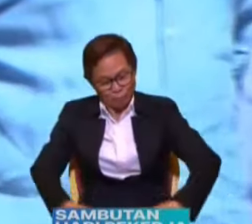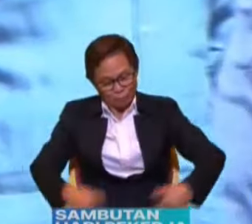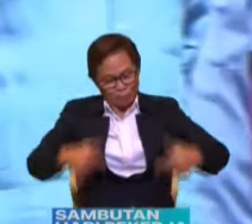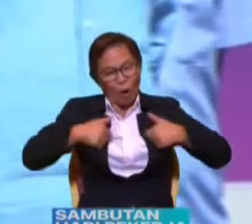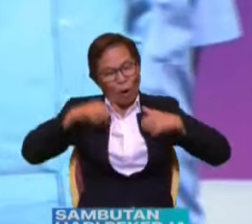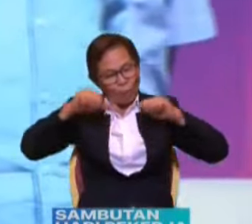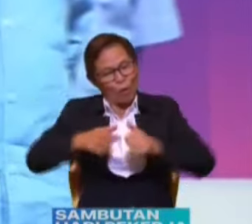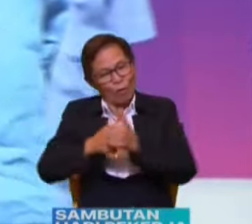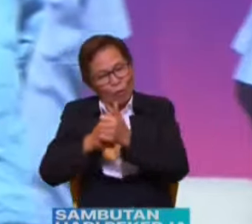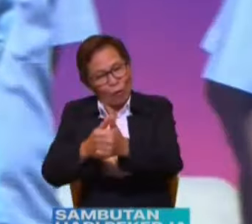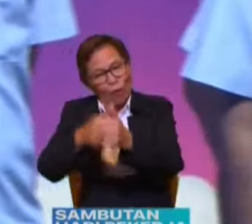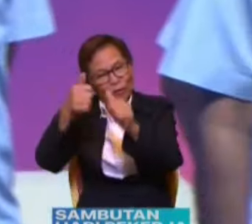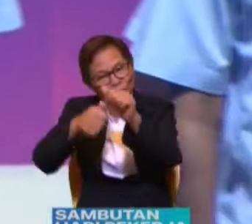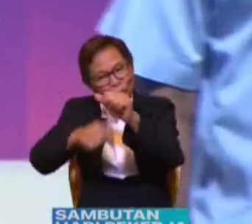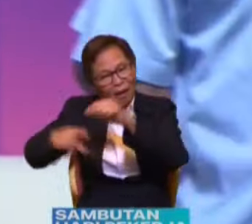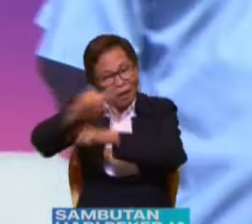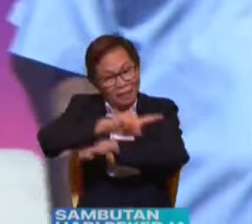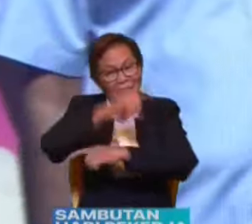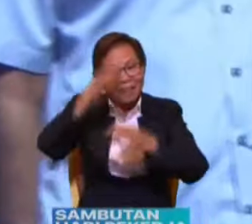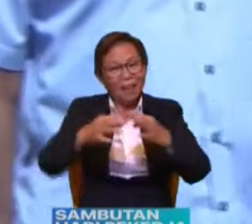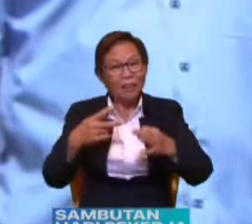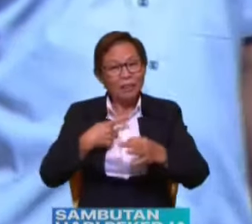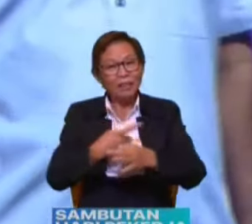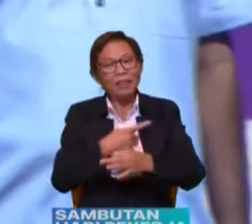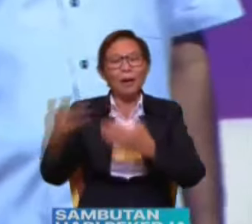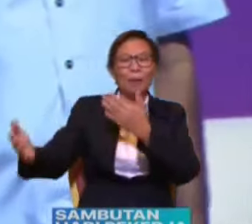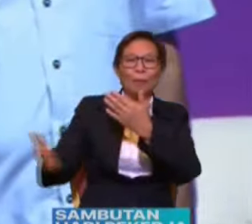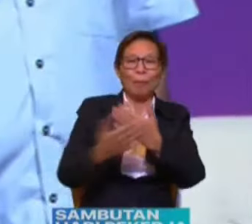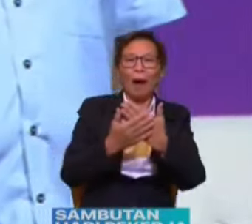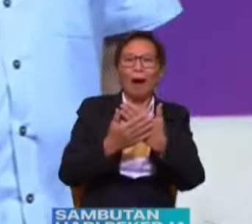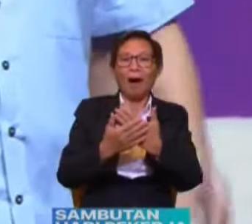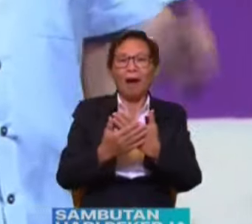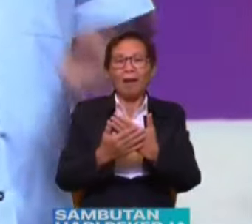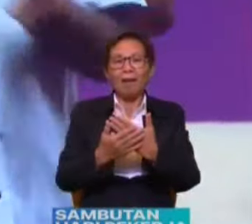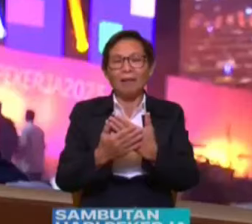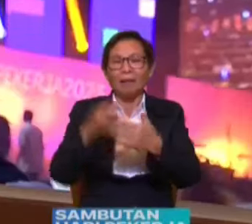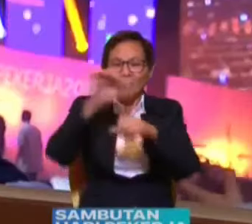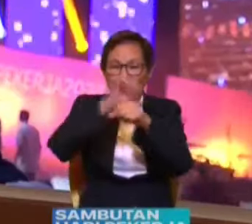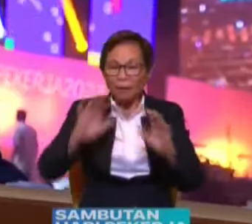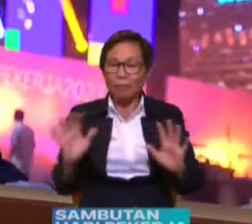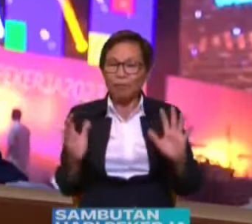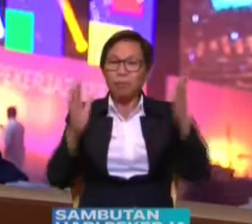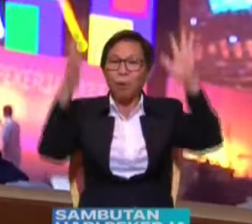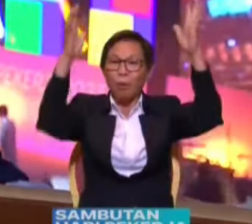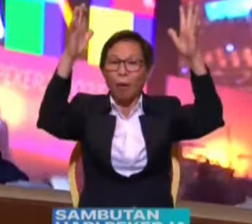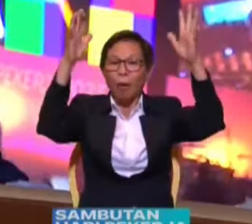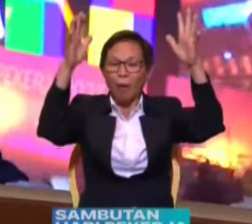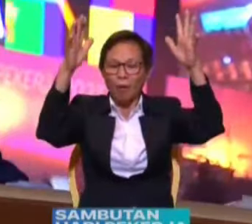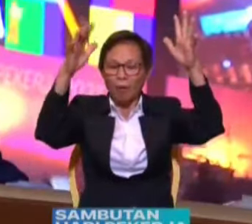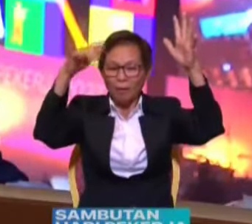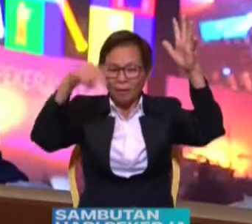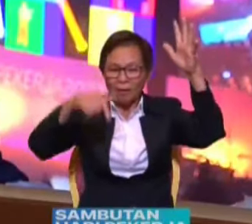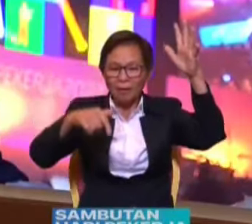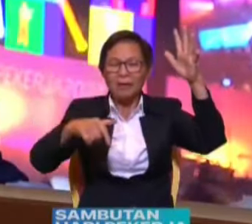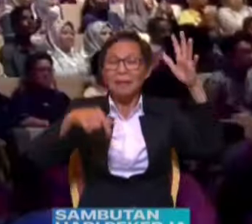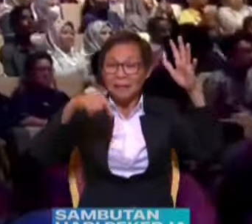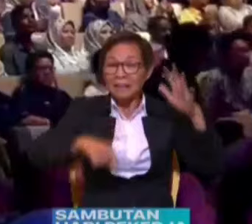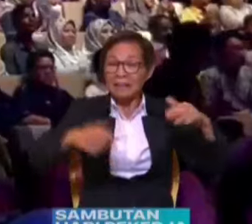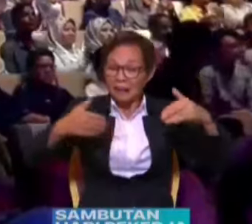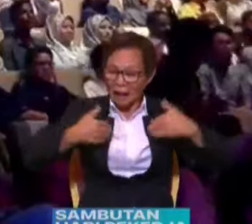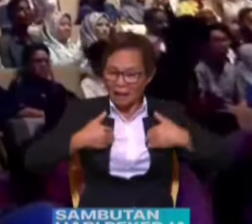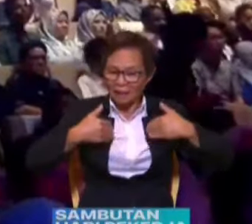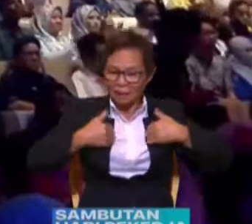kita sehari-harian. Dan kalau kita renungkan kembali sambutan Hari Pekerjaan ini, sambutan Hari Pekerjaan ini